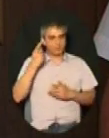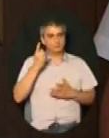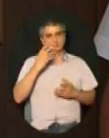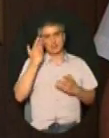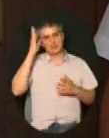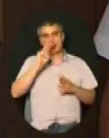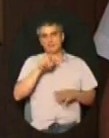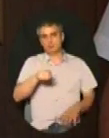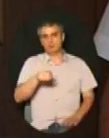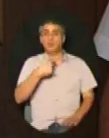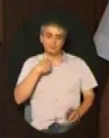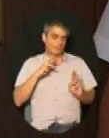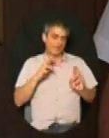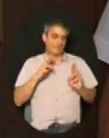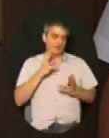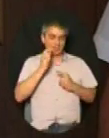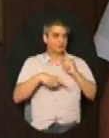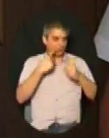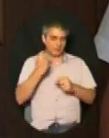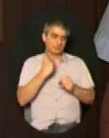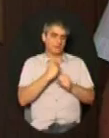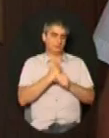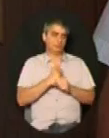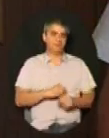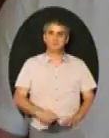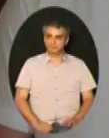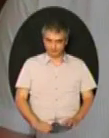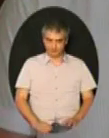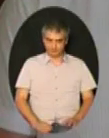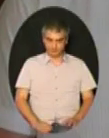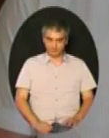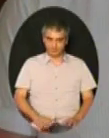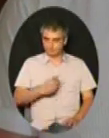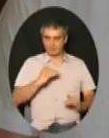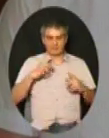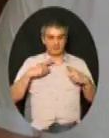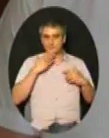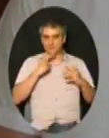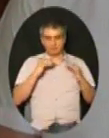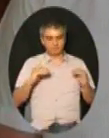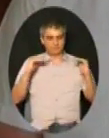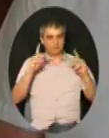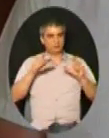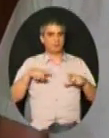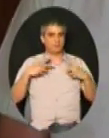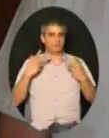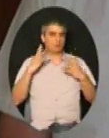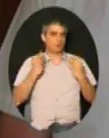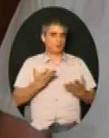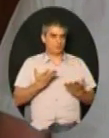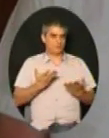התעלם מהסוגיה הזאת. כן. אני מקווה שהתקציב הבא יעשה. אדוני, אתה יודע, רמת החיים בישראל עולה, אנשים חיים הרבה